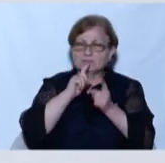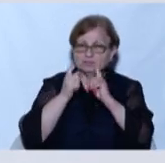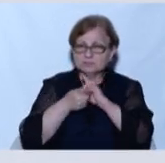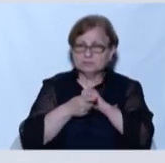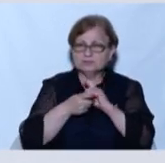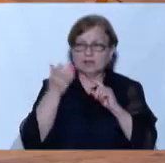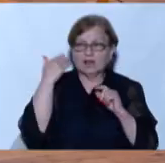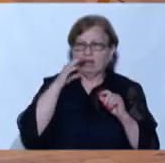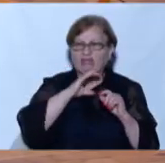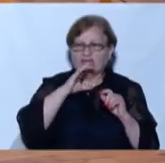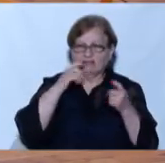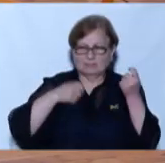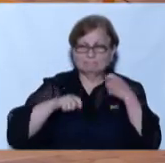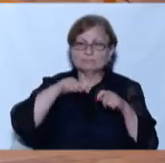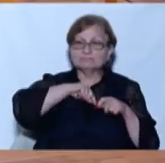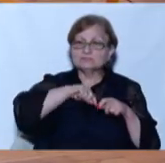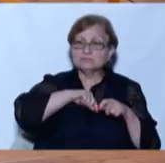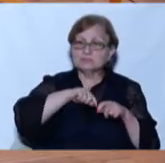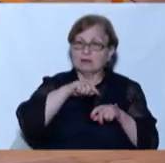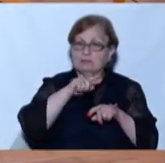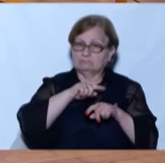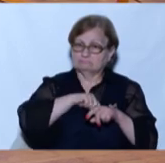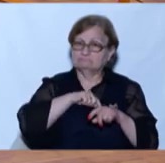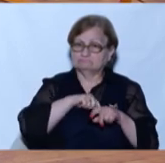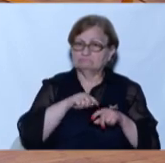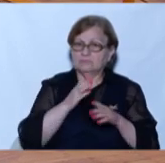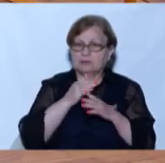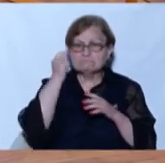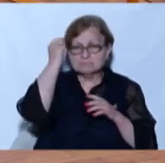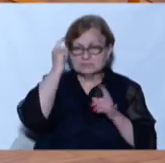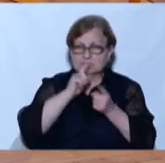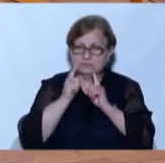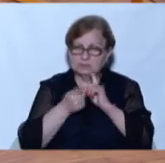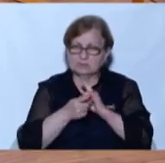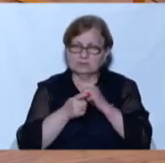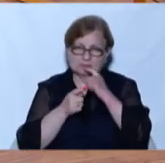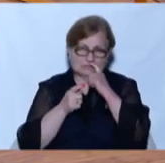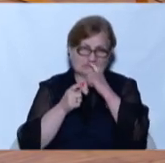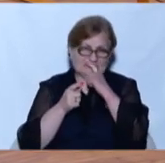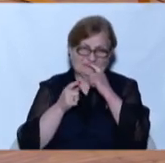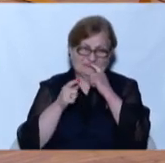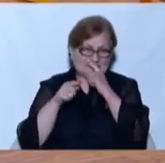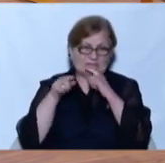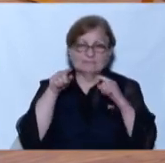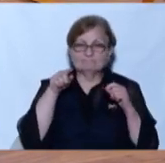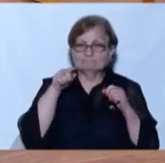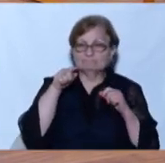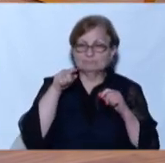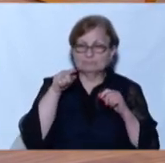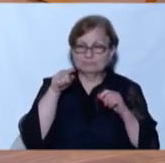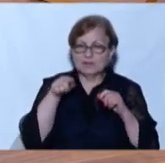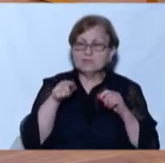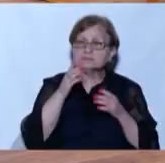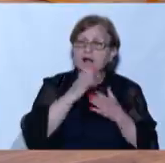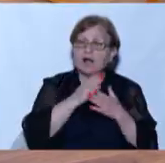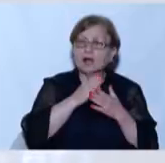ესე ვთქვათ ფსიქიკა ადამიანებისა და რომელიც არიან მიმართული რასაკვირველია ეს გულისხმობა არისტოკრატიაზე საუბარია